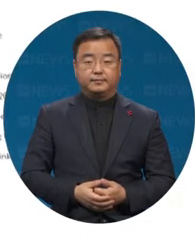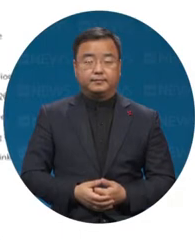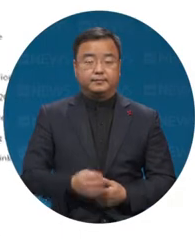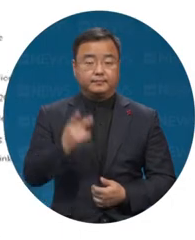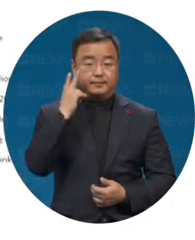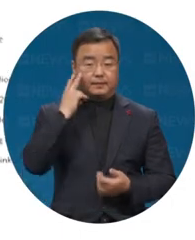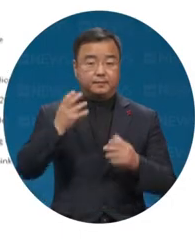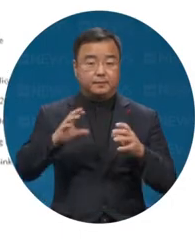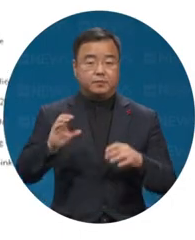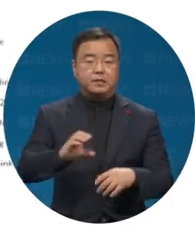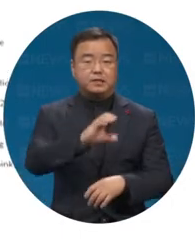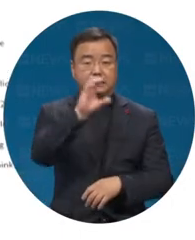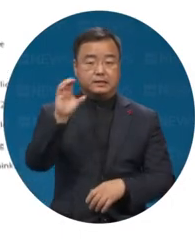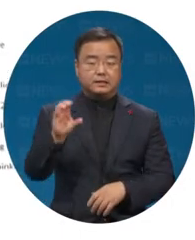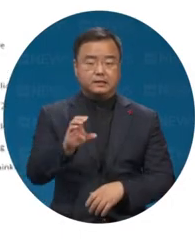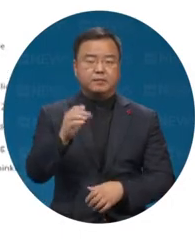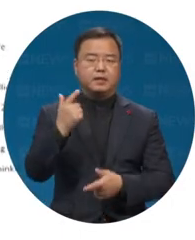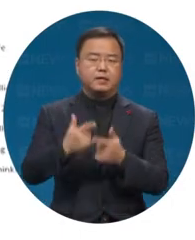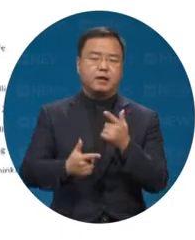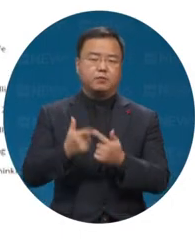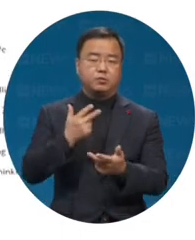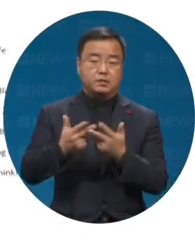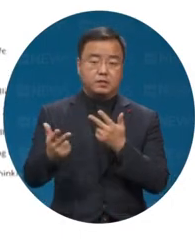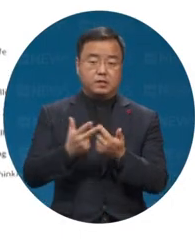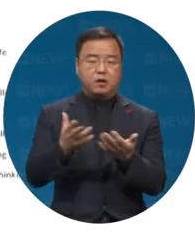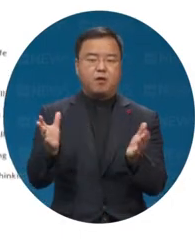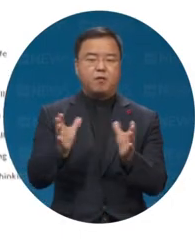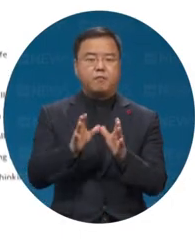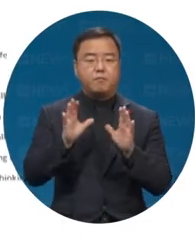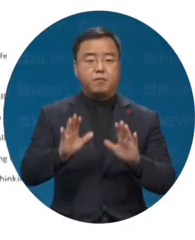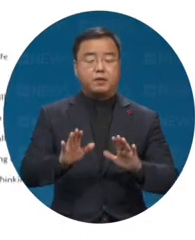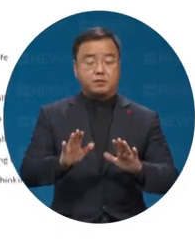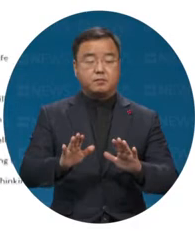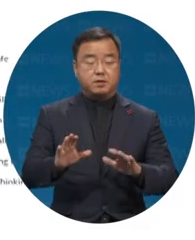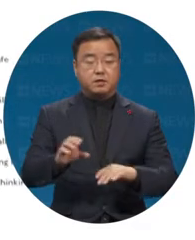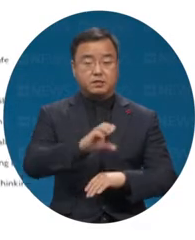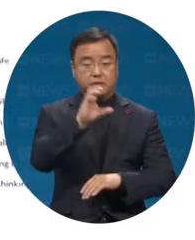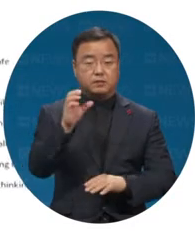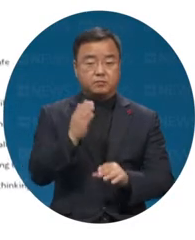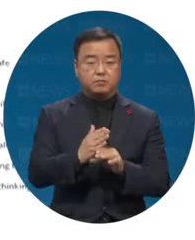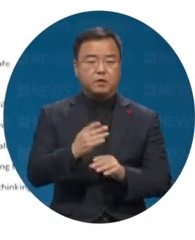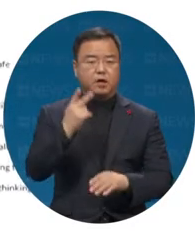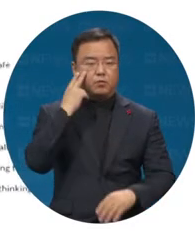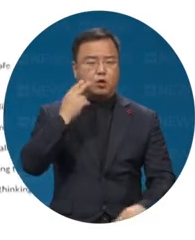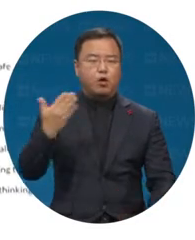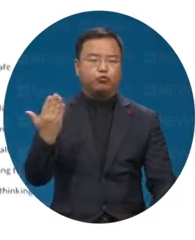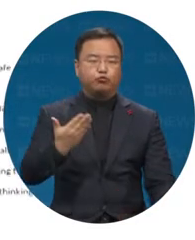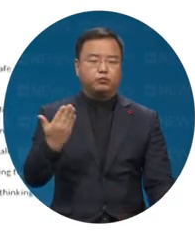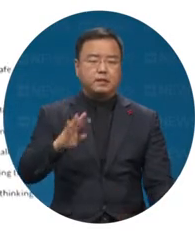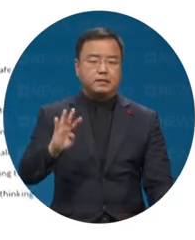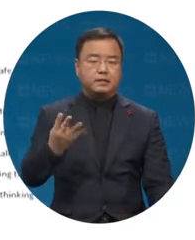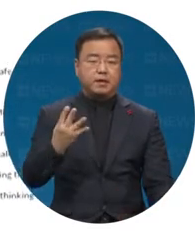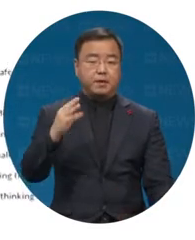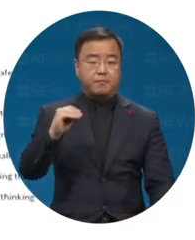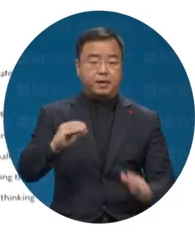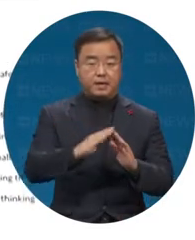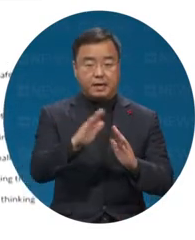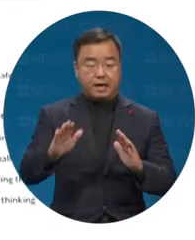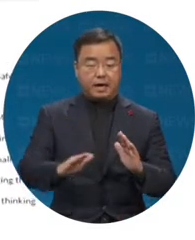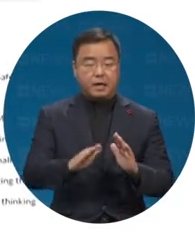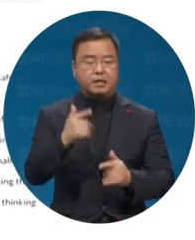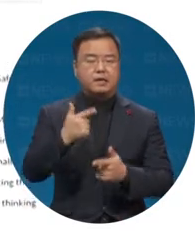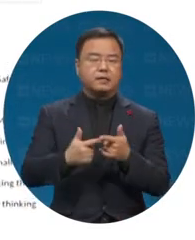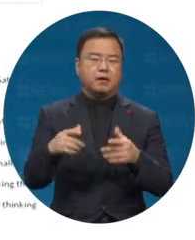미국 크리스마스 트리 협회에 따르면 이번 크리스마스에 미국 9,400만 가구가 크리스마스 트리를 설치할